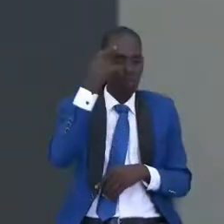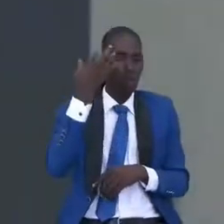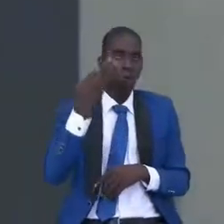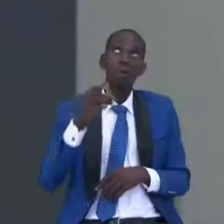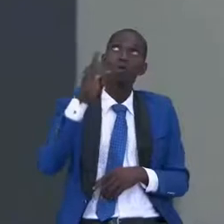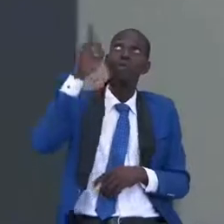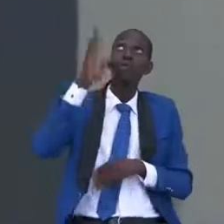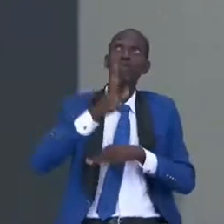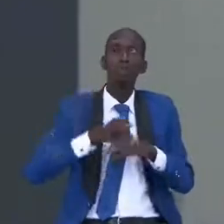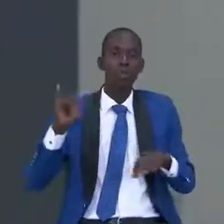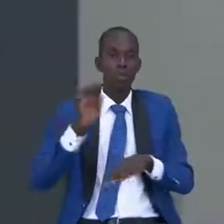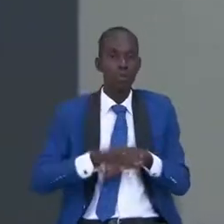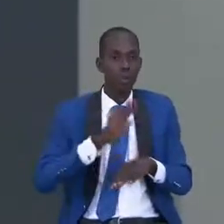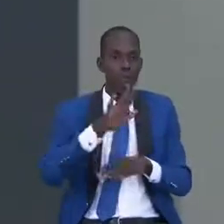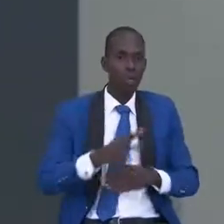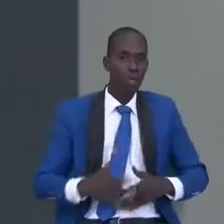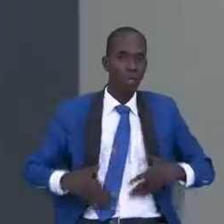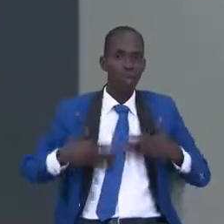ta vie.